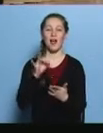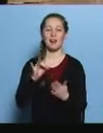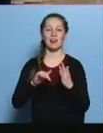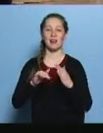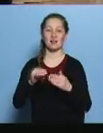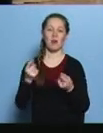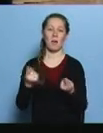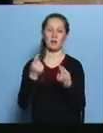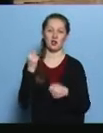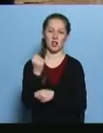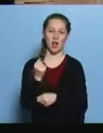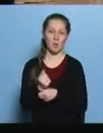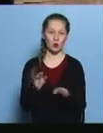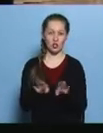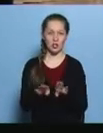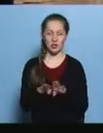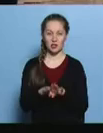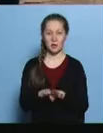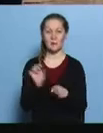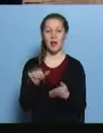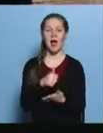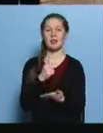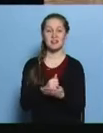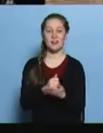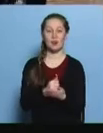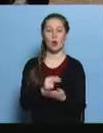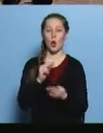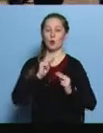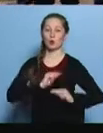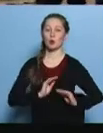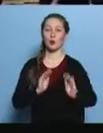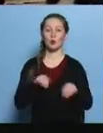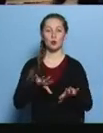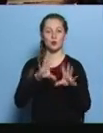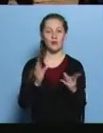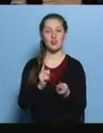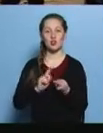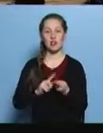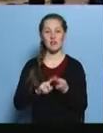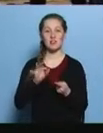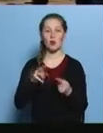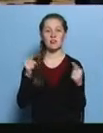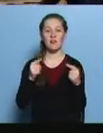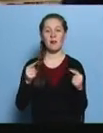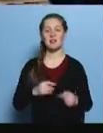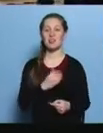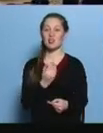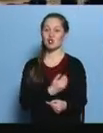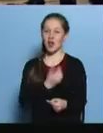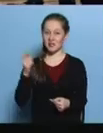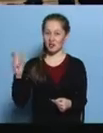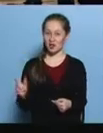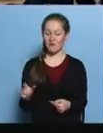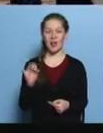неквалифицированного рабочего труда. Но основной момент трудоустройства здесь все зависит от совпадения желания человека